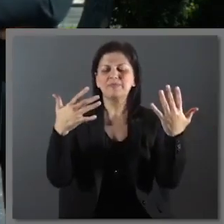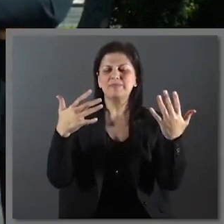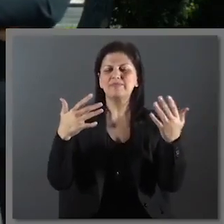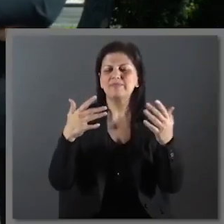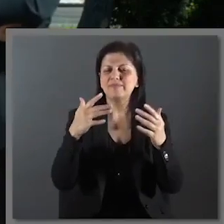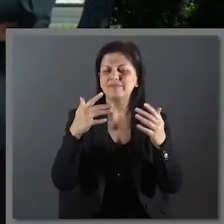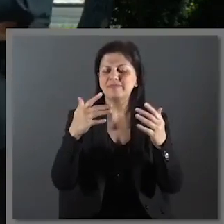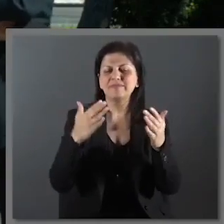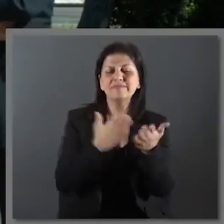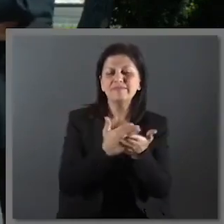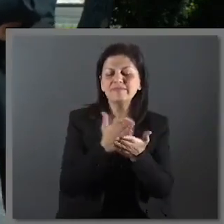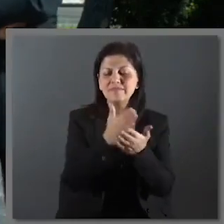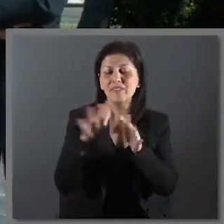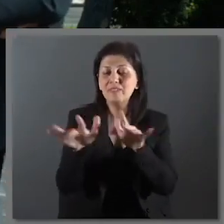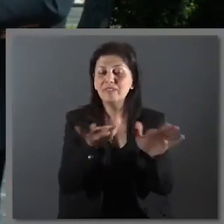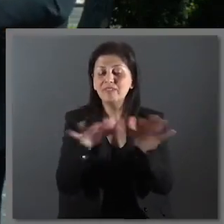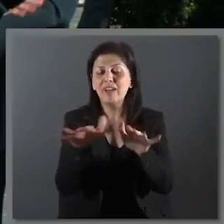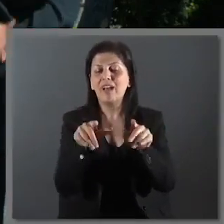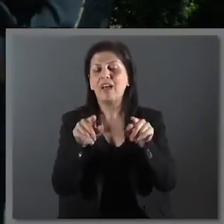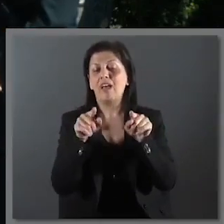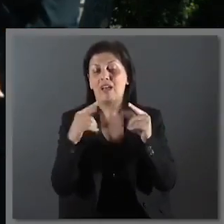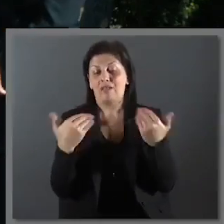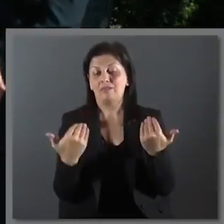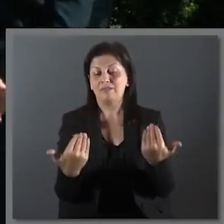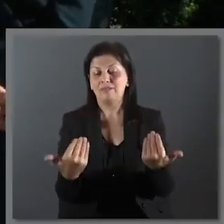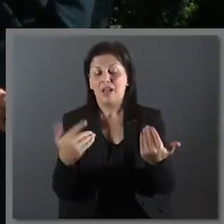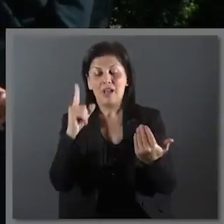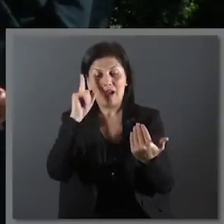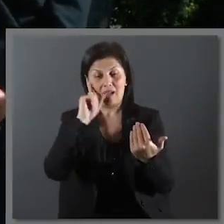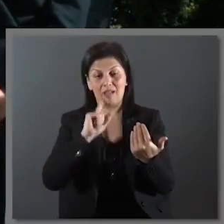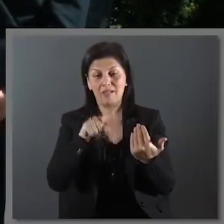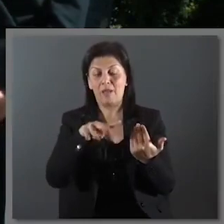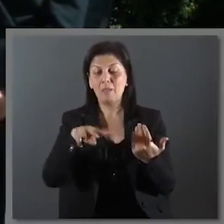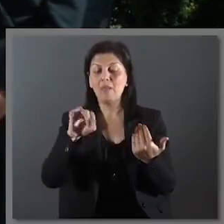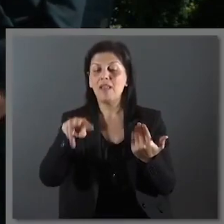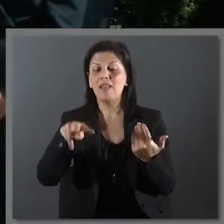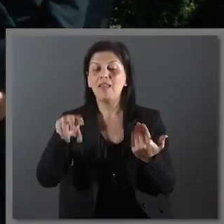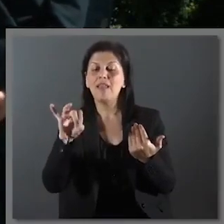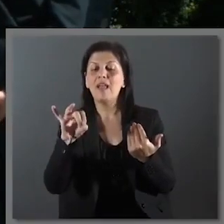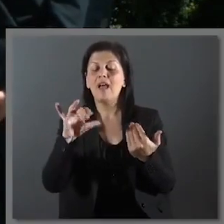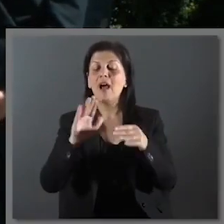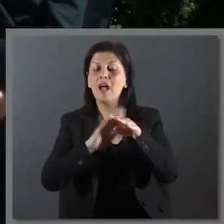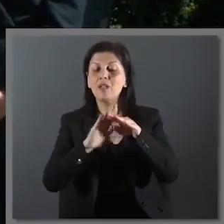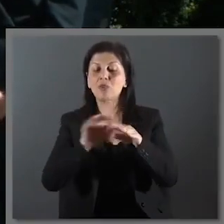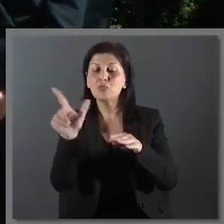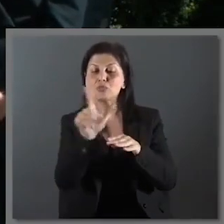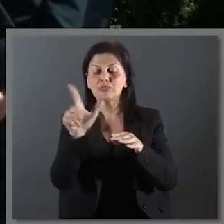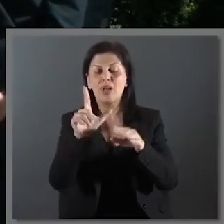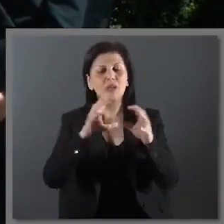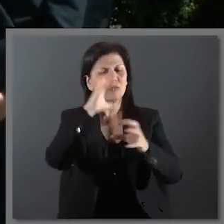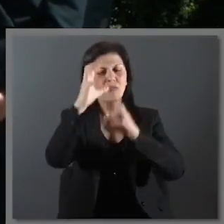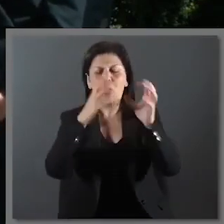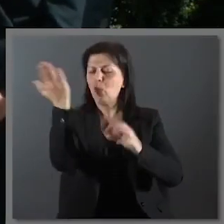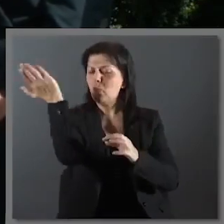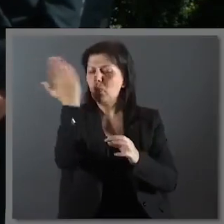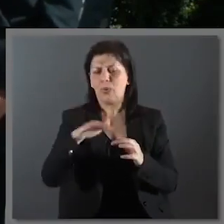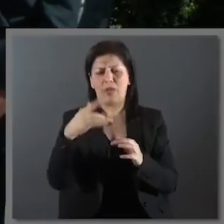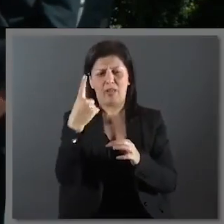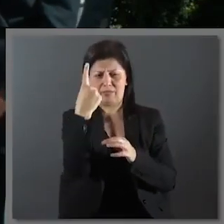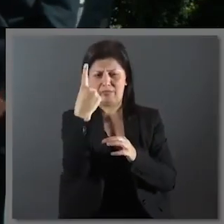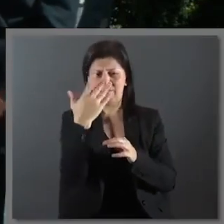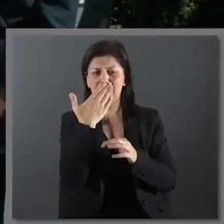müxtəlif istiqamətli fəaliyyətinə görə, hazırda Azərbaycan Milli Xalça Muzeyi dünyada təkrarsız və